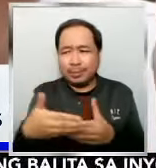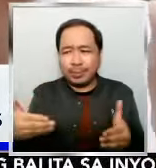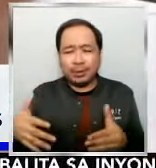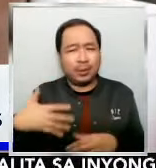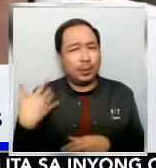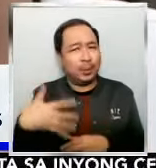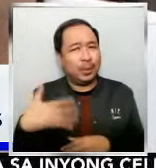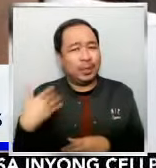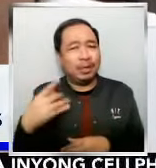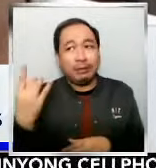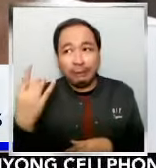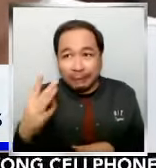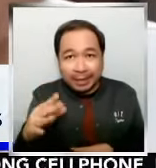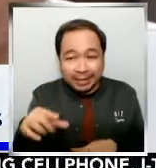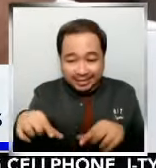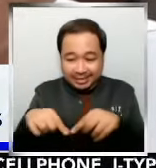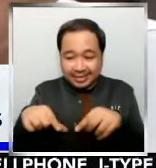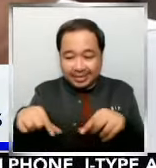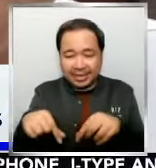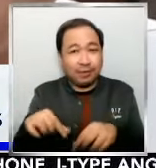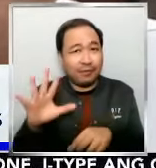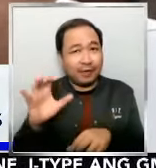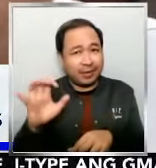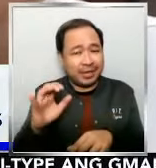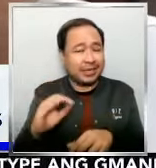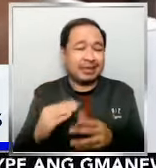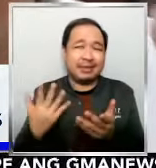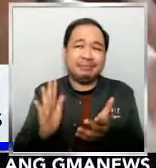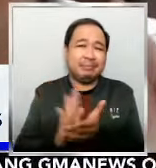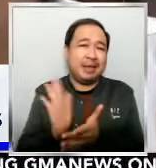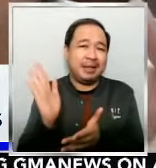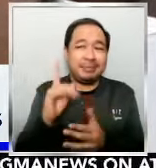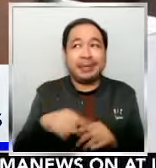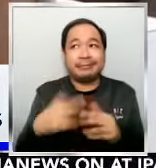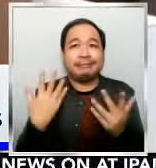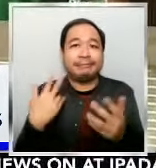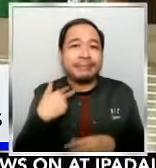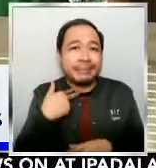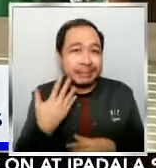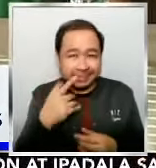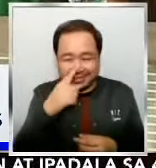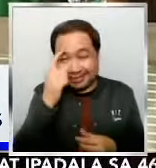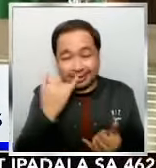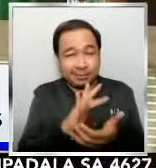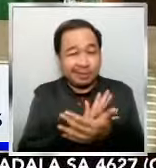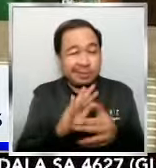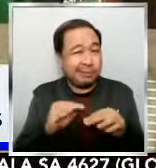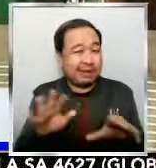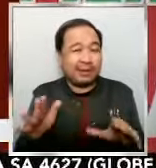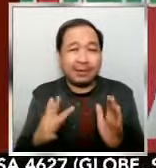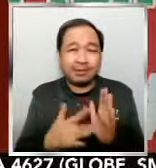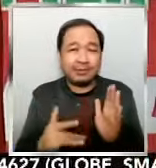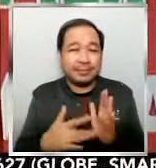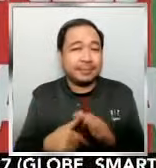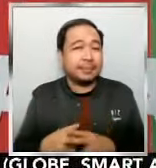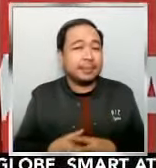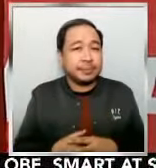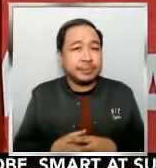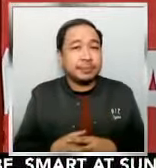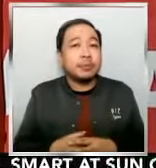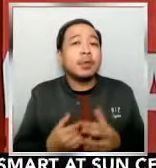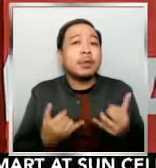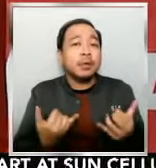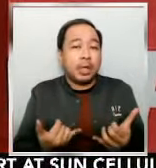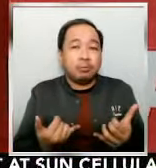piraso, 500. Overpriced. Pero wala kang magawa, pandemic eh. We welcome namin dito Isinusulong ni na dating